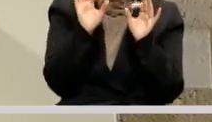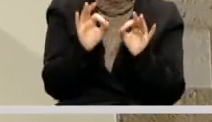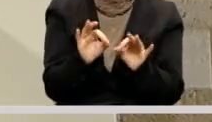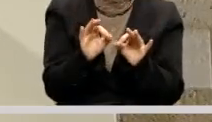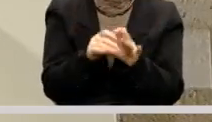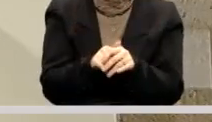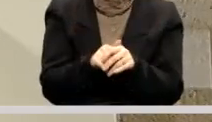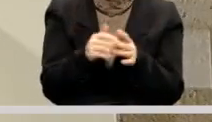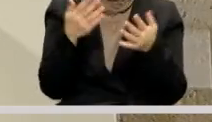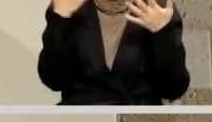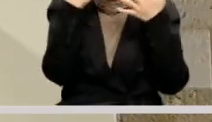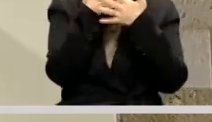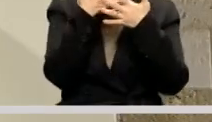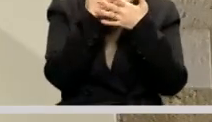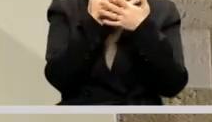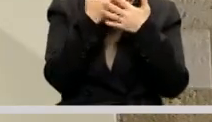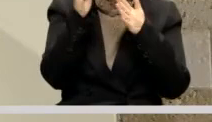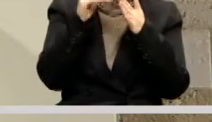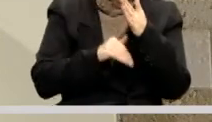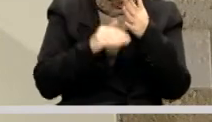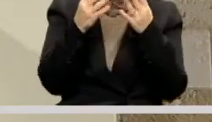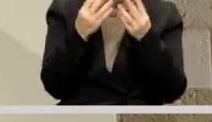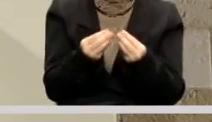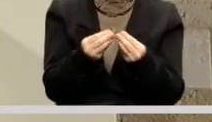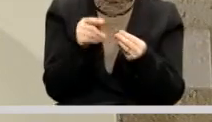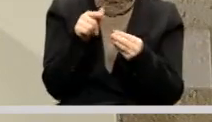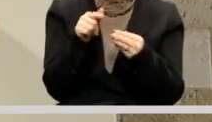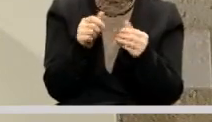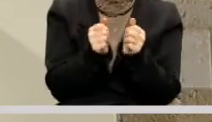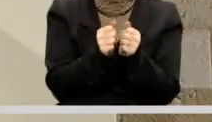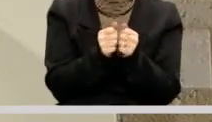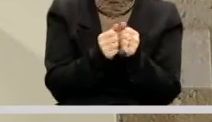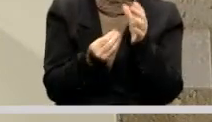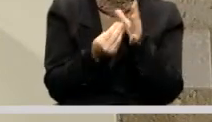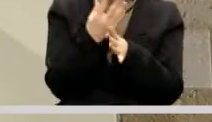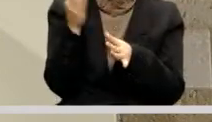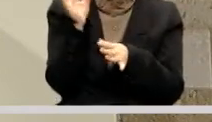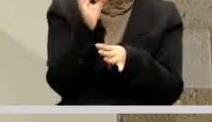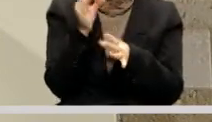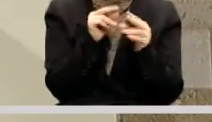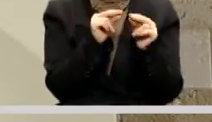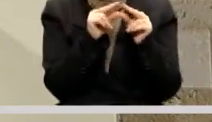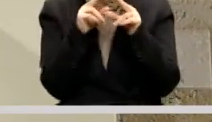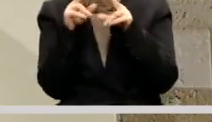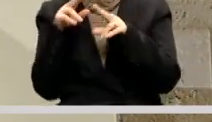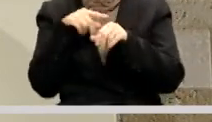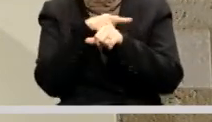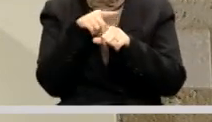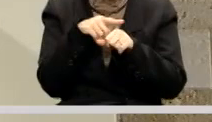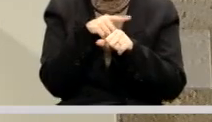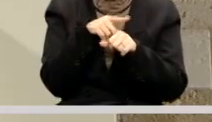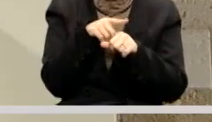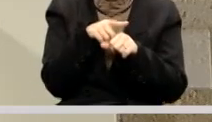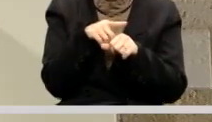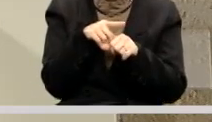aza düşer. Çünkü gece hipoglisemisini azaltmış oluyoruz. Bununla birlikte sabah erken saatlerde uyandığımız zaman biyolojik ritmimize